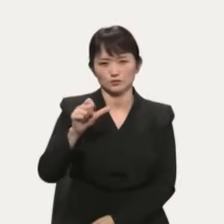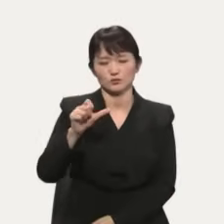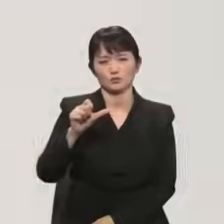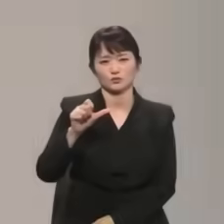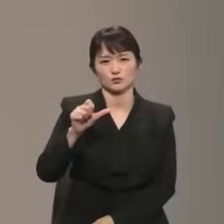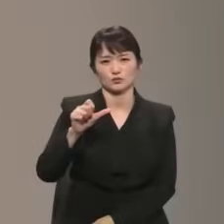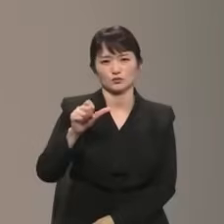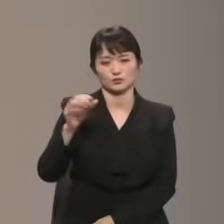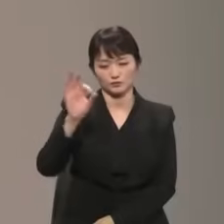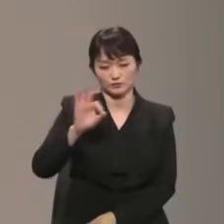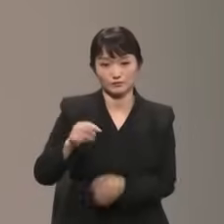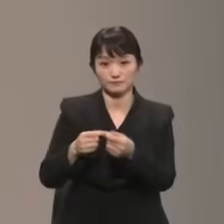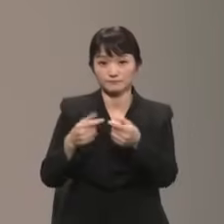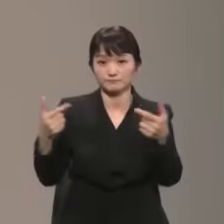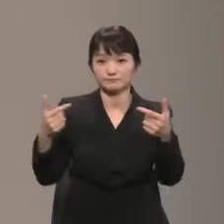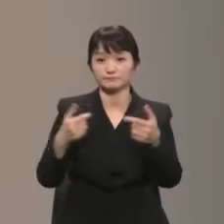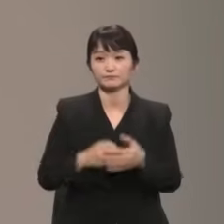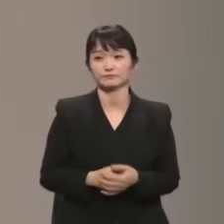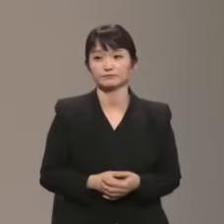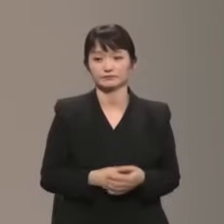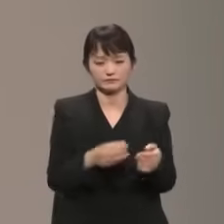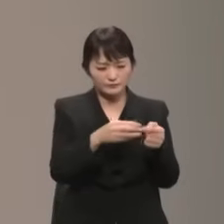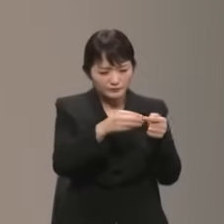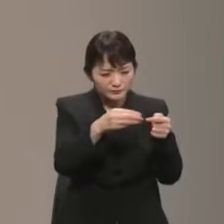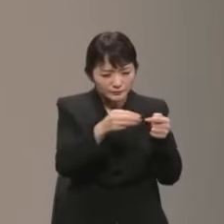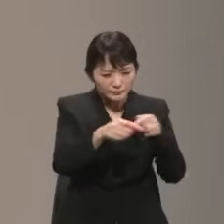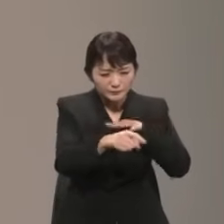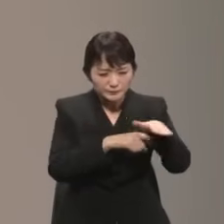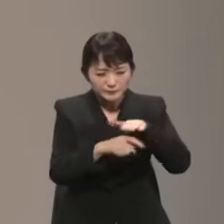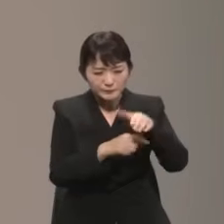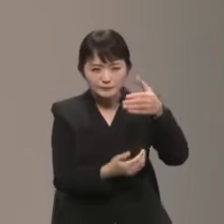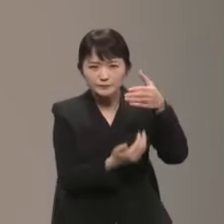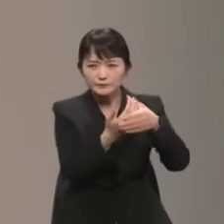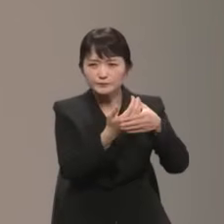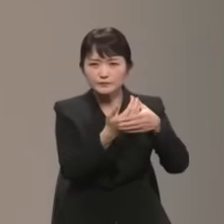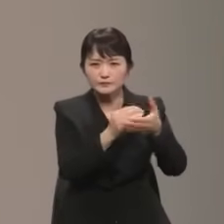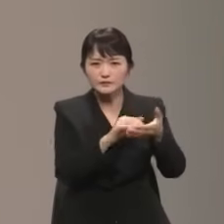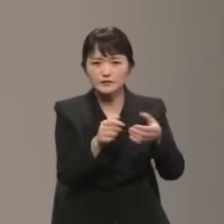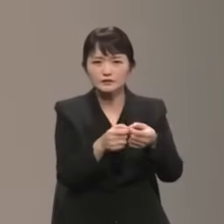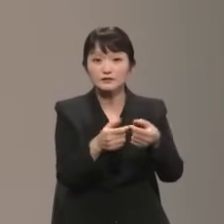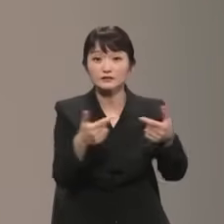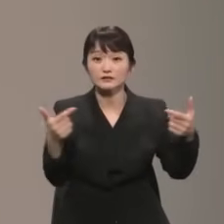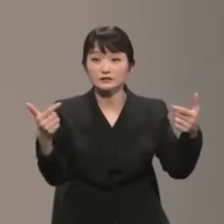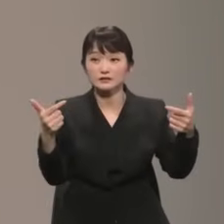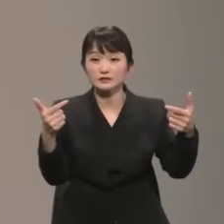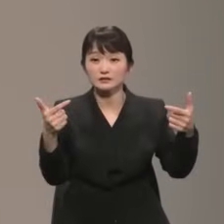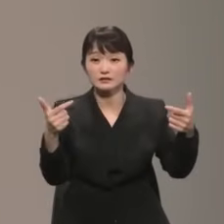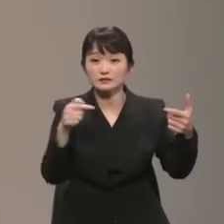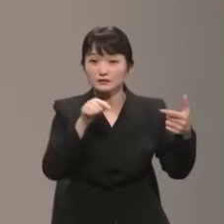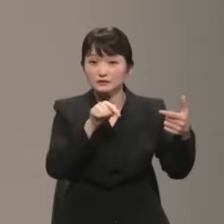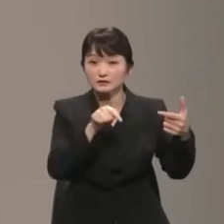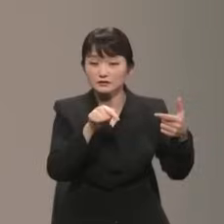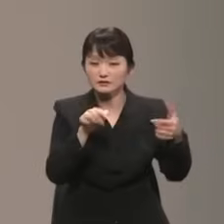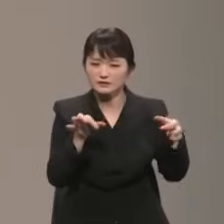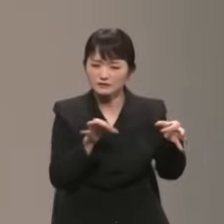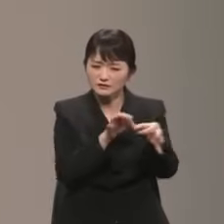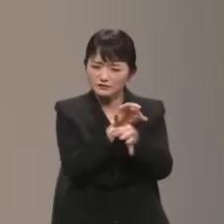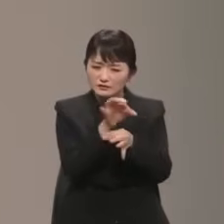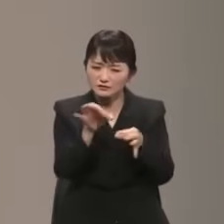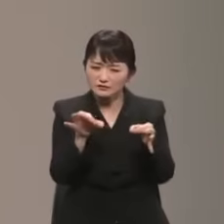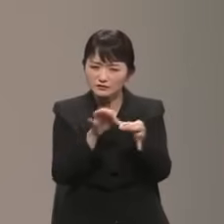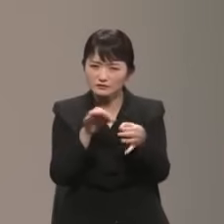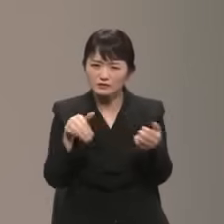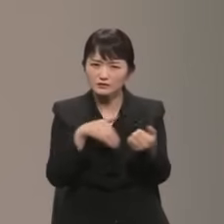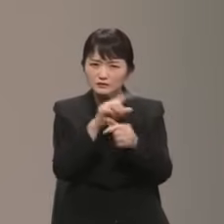이렇게 이제 소액 그 범죄 소액에 대한 절도 사건이 증가하고 있는게 사실은 경제적인 상황과도 이제